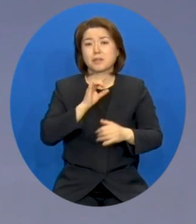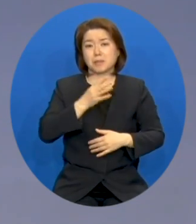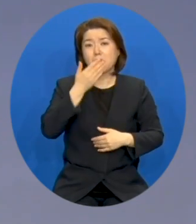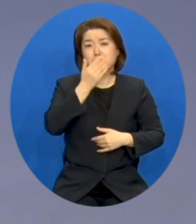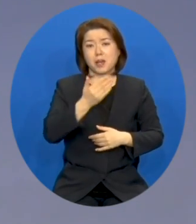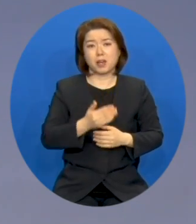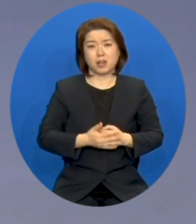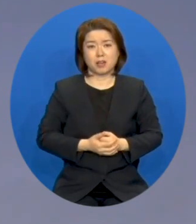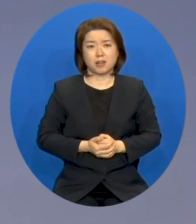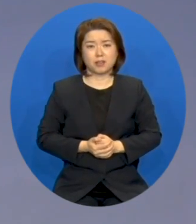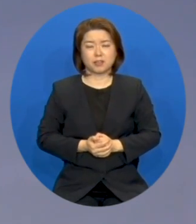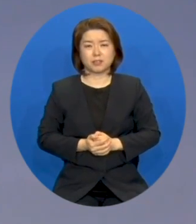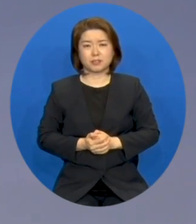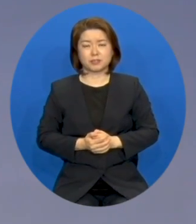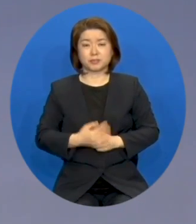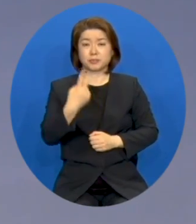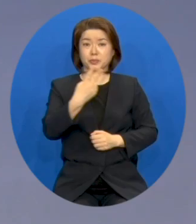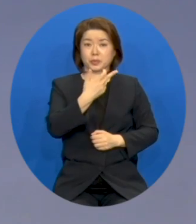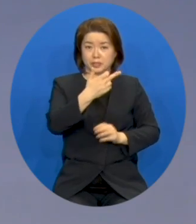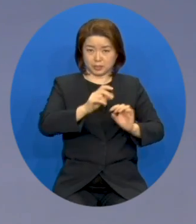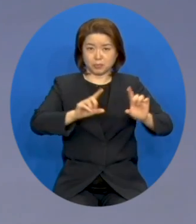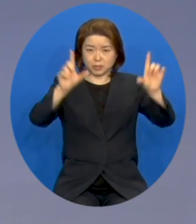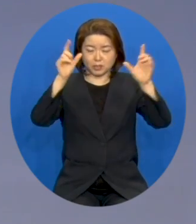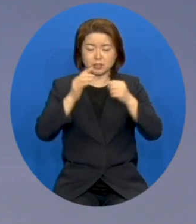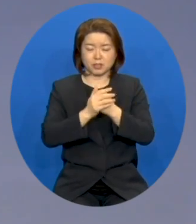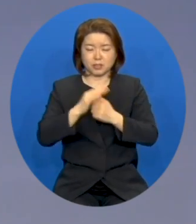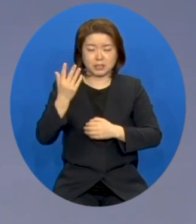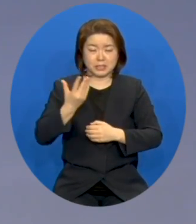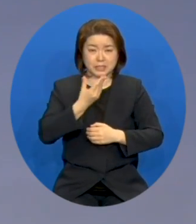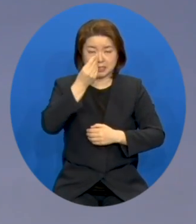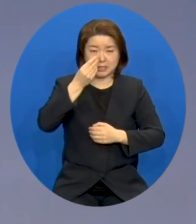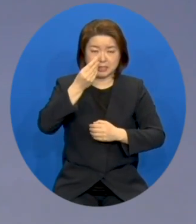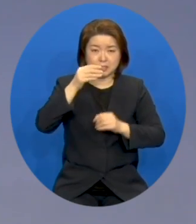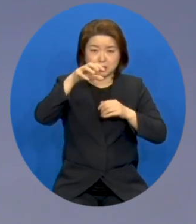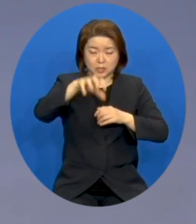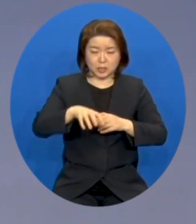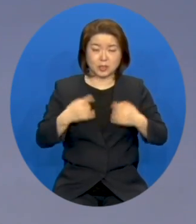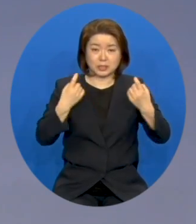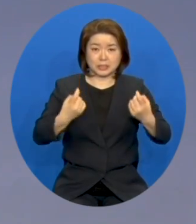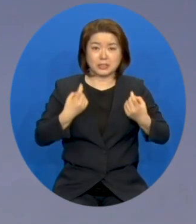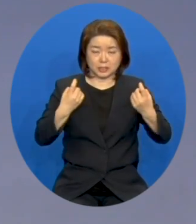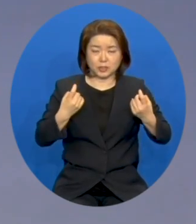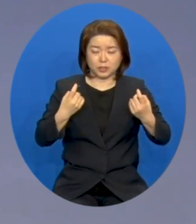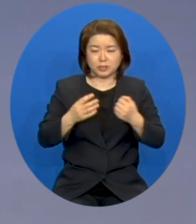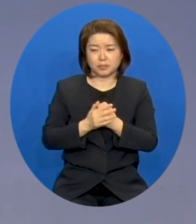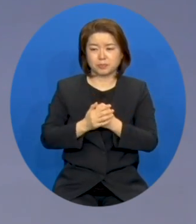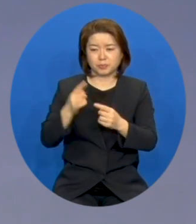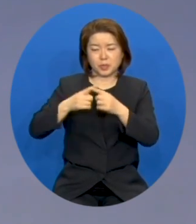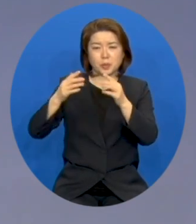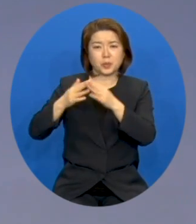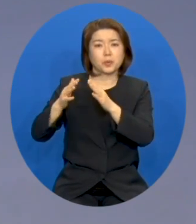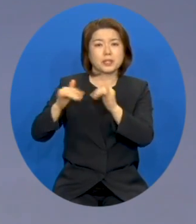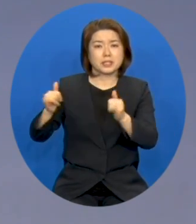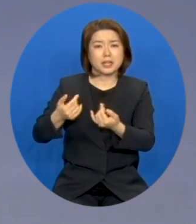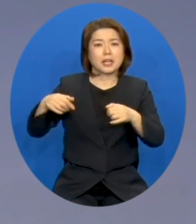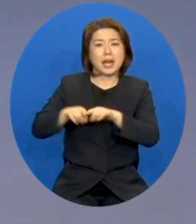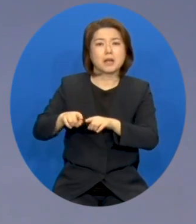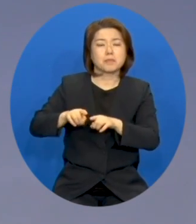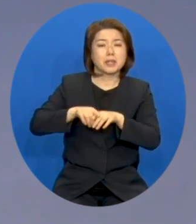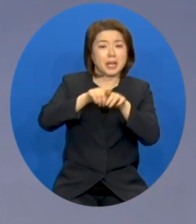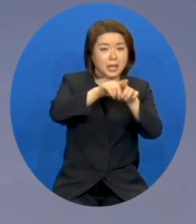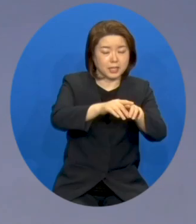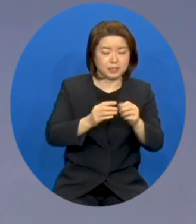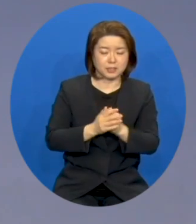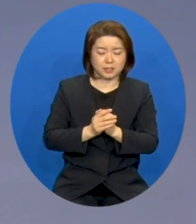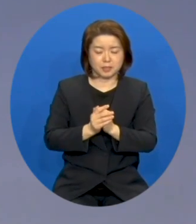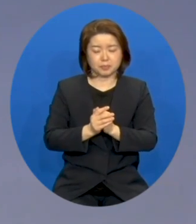거죠. 2017년에 성지순례를 교우들과 한번 갔었을 때, 그때 갈릴리